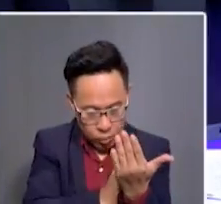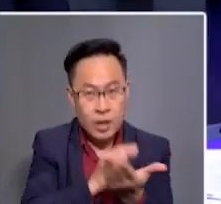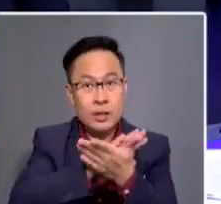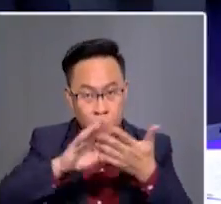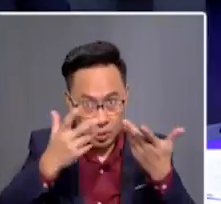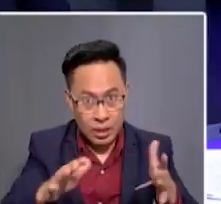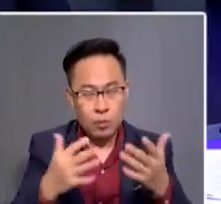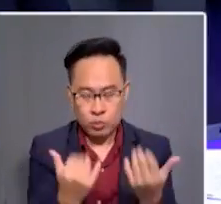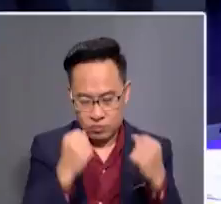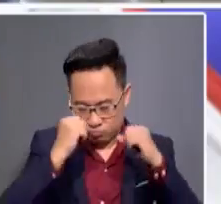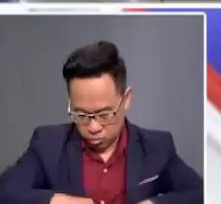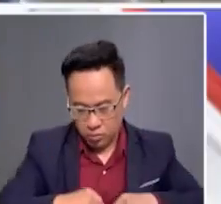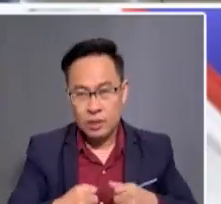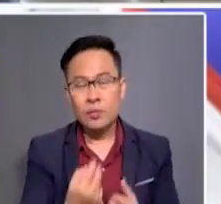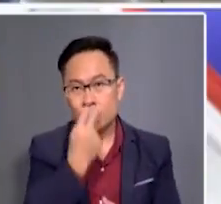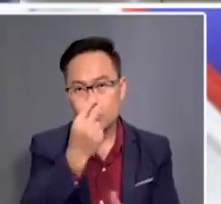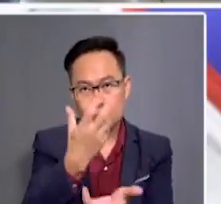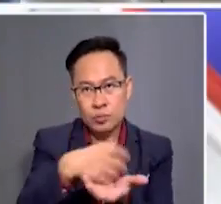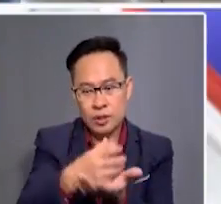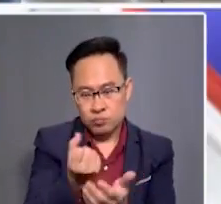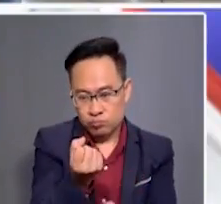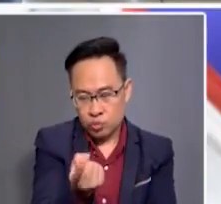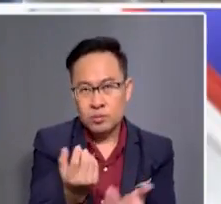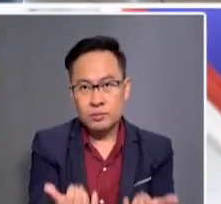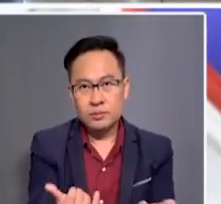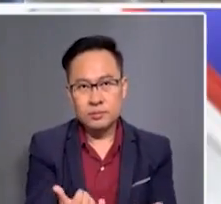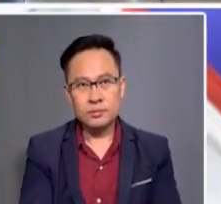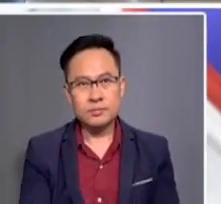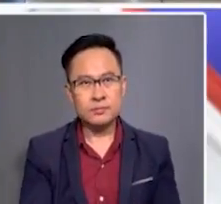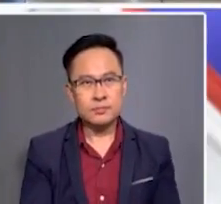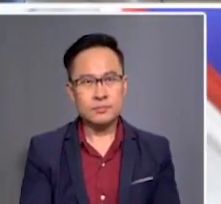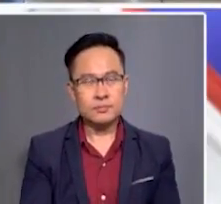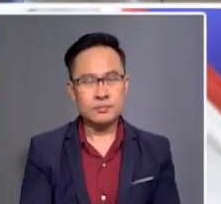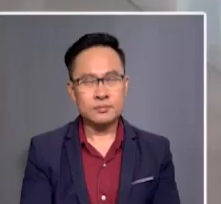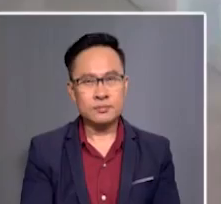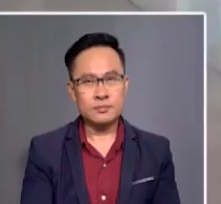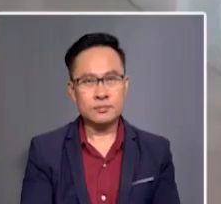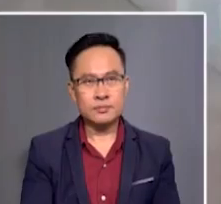ดตามรายละเอียดทั้งหมดนะคะจากคุณรวีวรรณสมรภูมิค่ะเชิญค่ะ